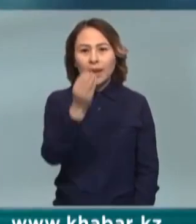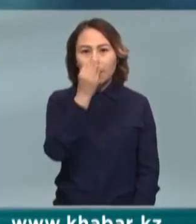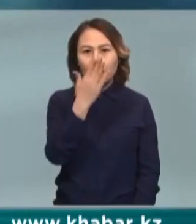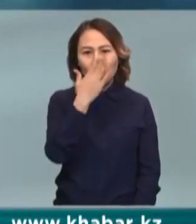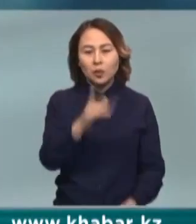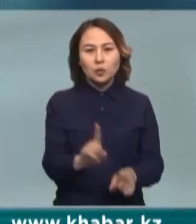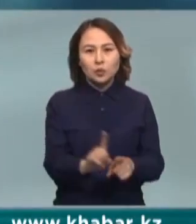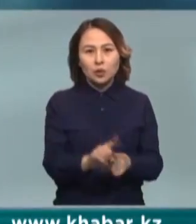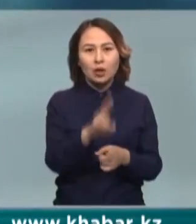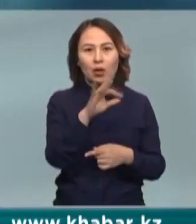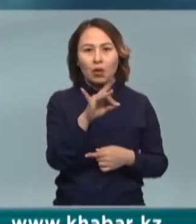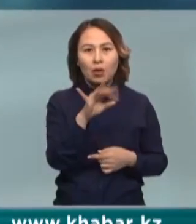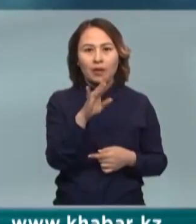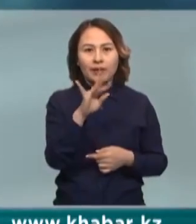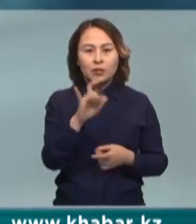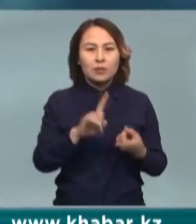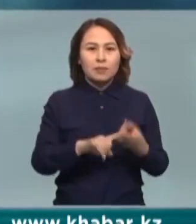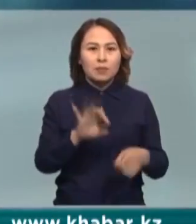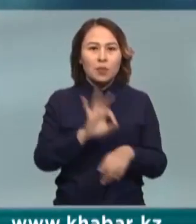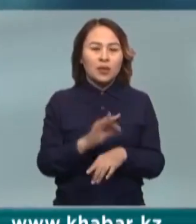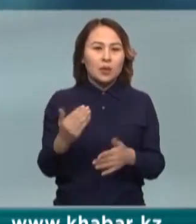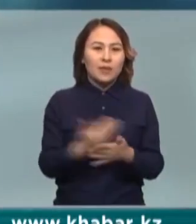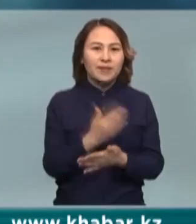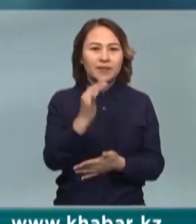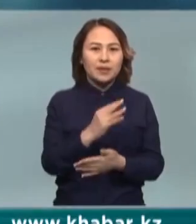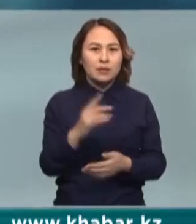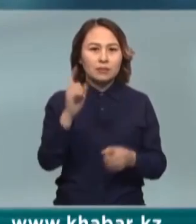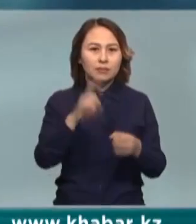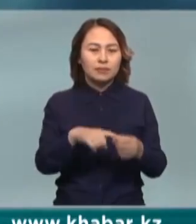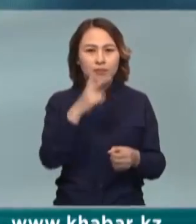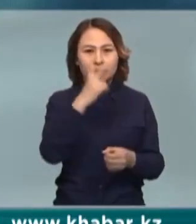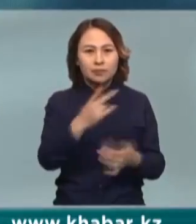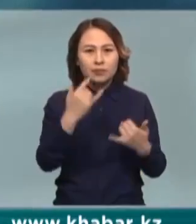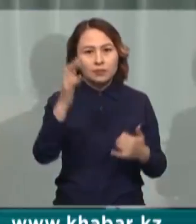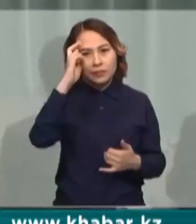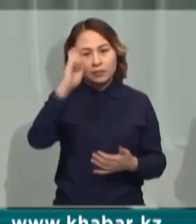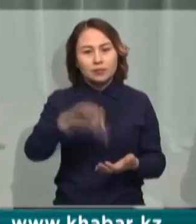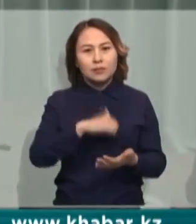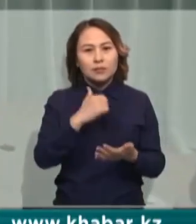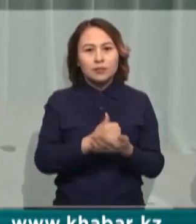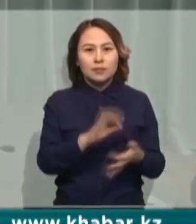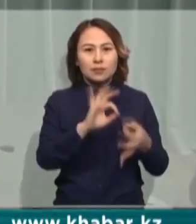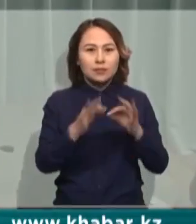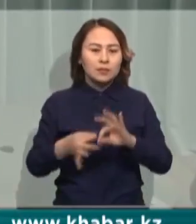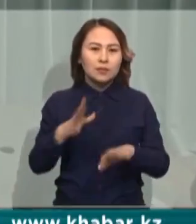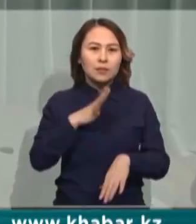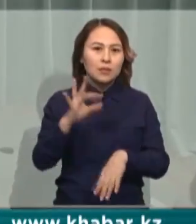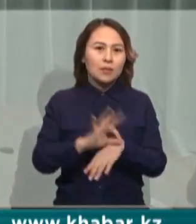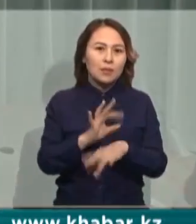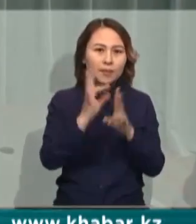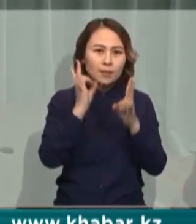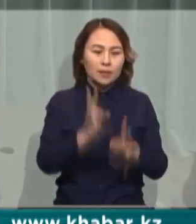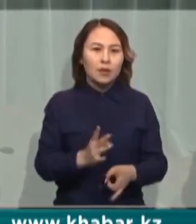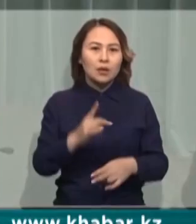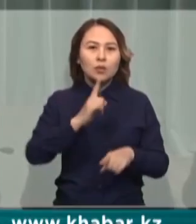Жапонияда да коронавирустың жаңа түрін жұқтырған алғашқы науқас тіркелді. Мұны бүгін ел үкіметінің бас хатшысы мәлімдеді. Дертке шалдыққан